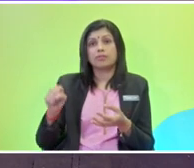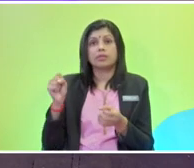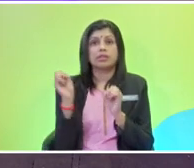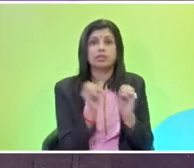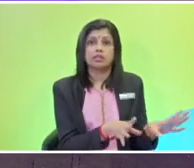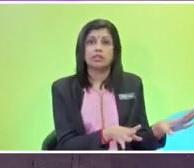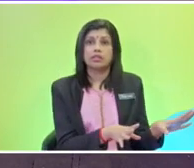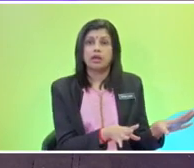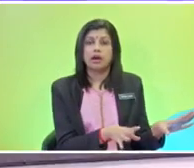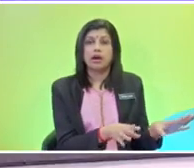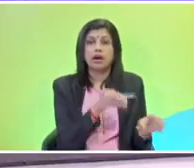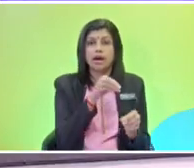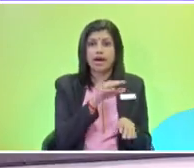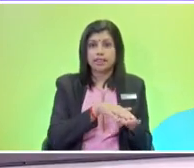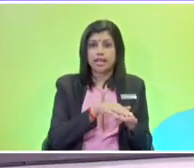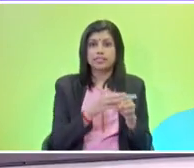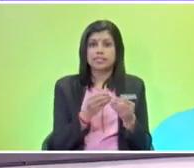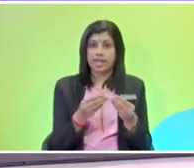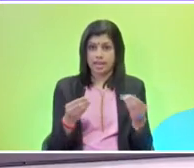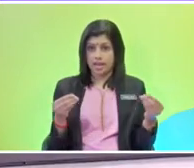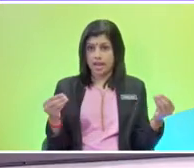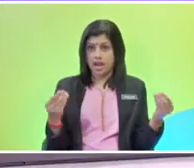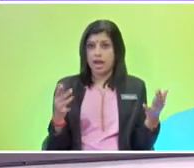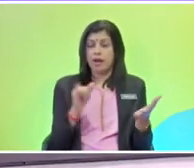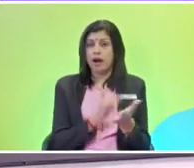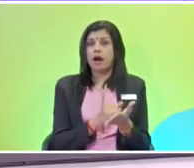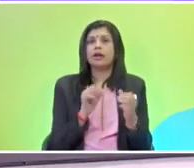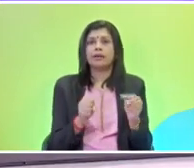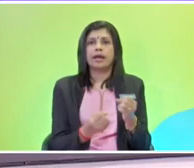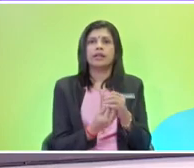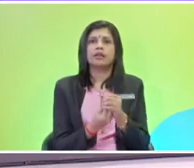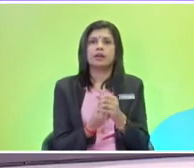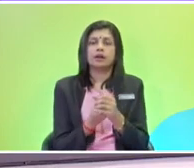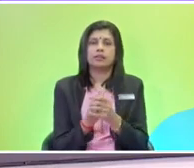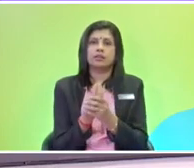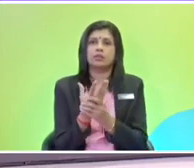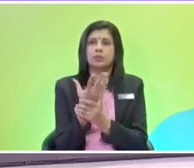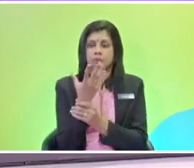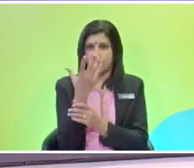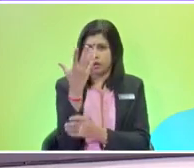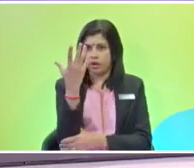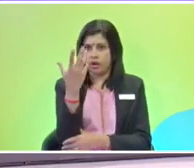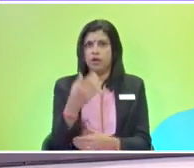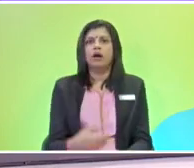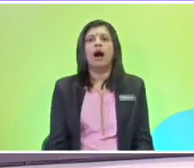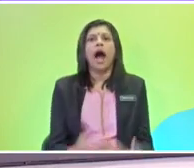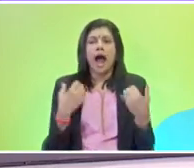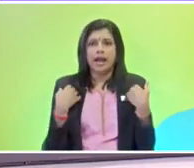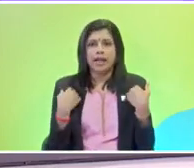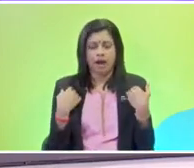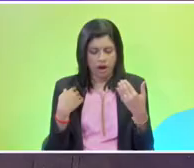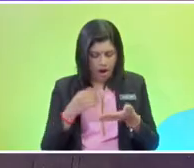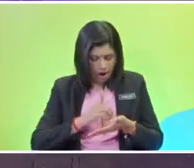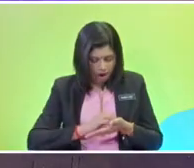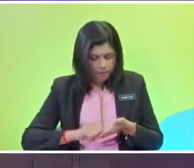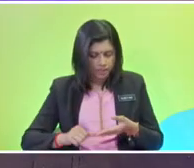cikgu? Tak. Ini betik yang nampak kecil, yang ada saiz. Ada juga betik yang panjang, ada juga betik yang bulat, kan? Besar. Ya,